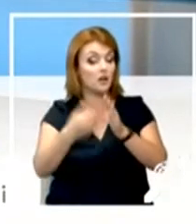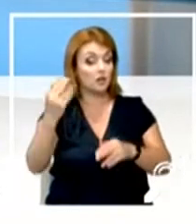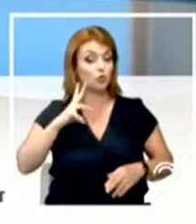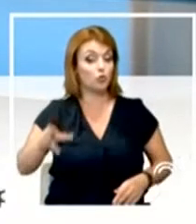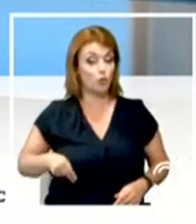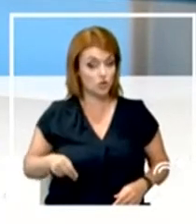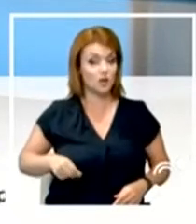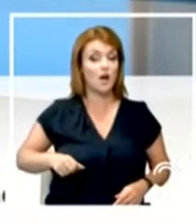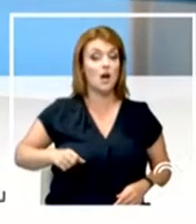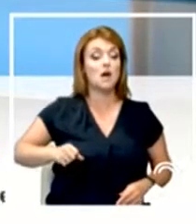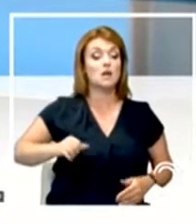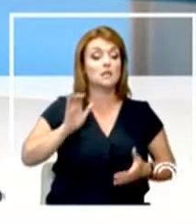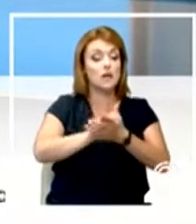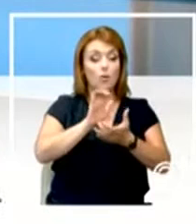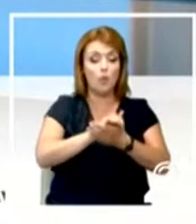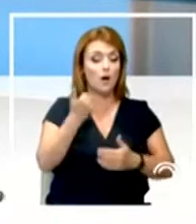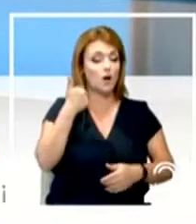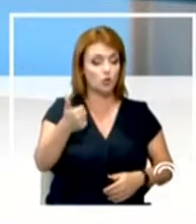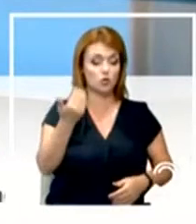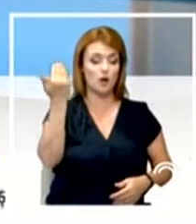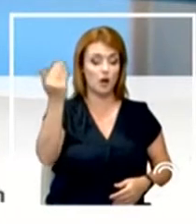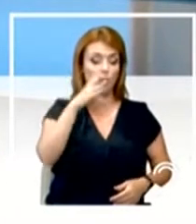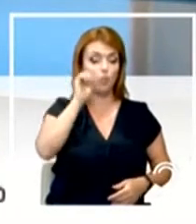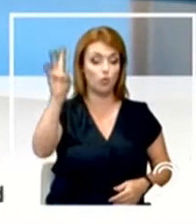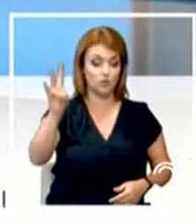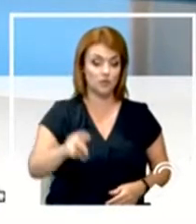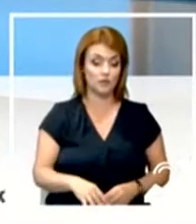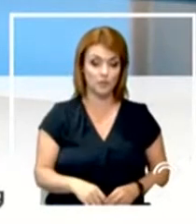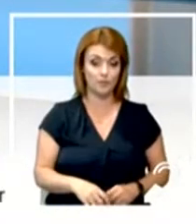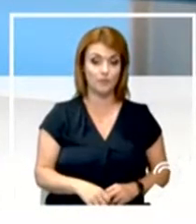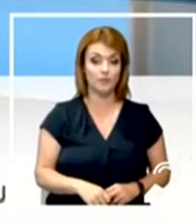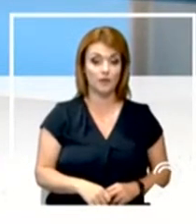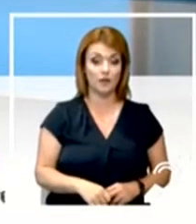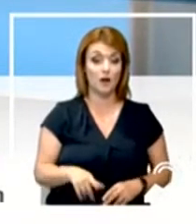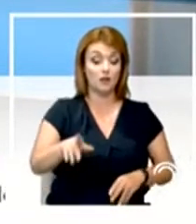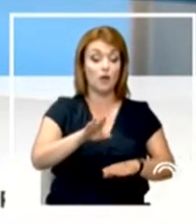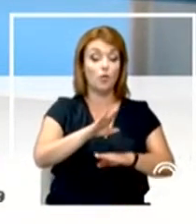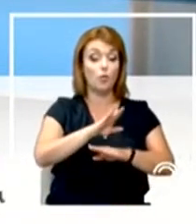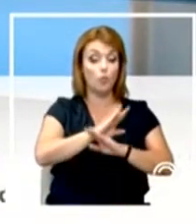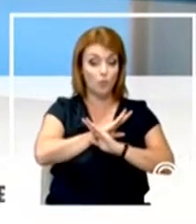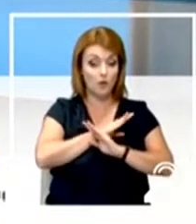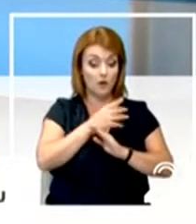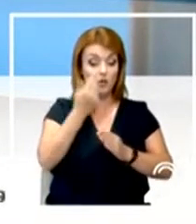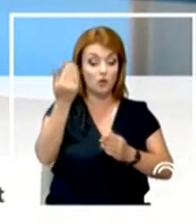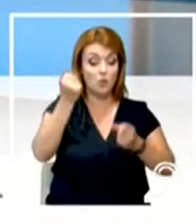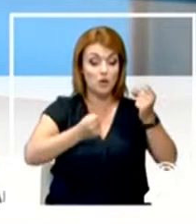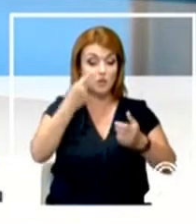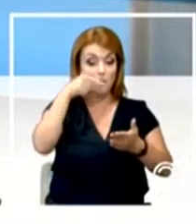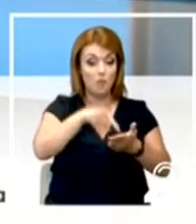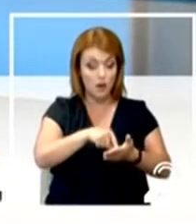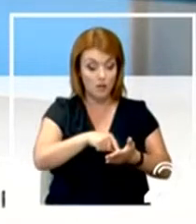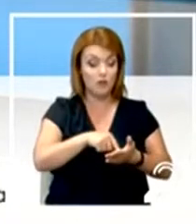fiica ultranaționalistului rus Alexandru Dugin, un apropiat al președintelui Putin, a murit într-un atentat cu bombă comis la